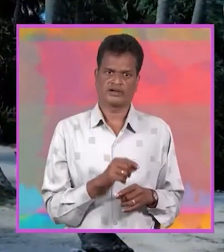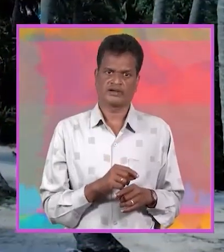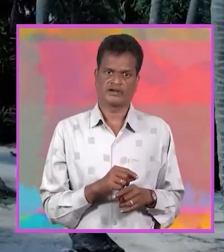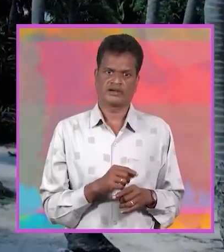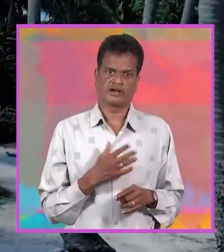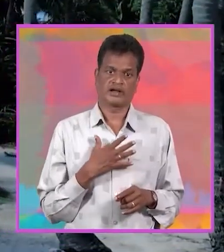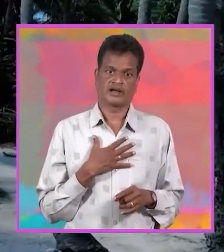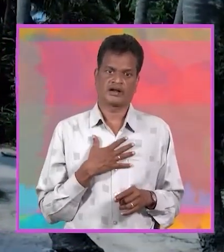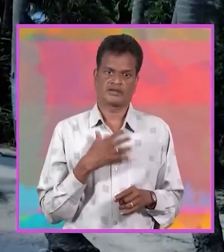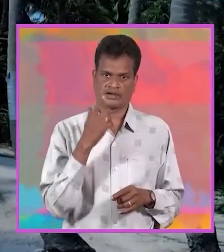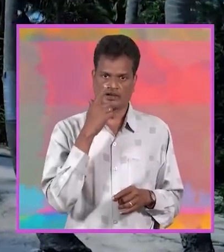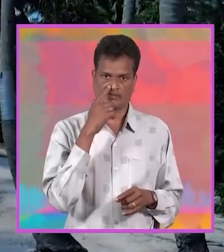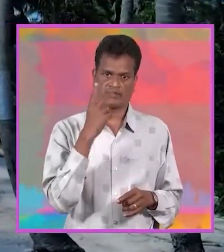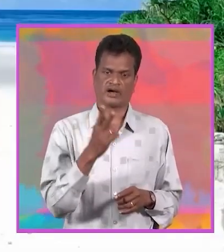அம்மா.